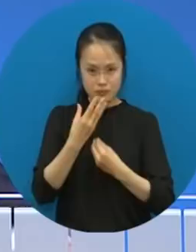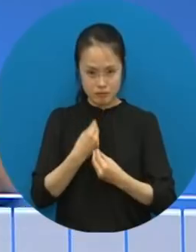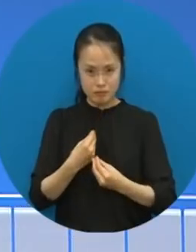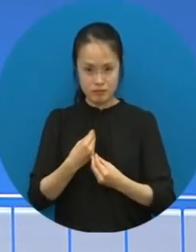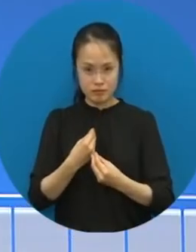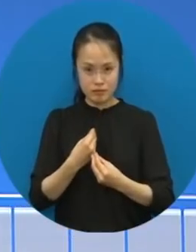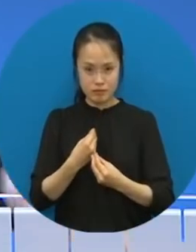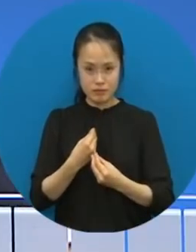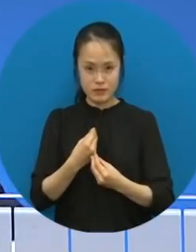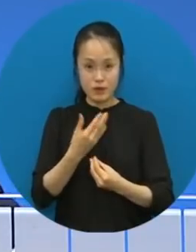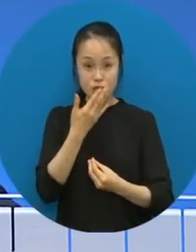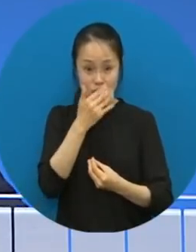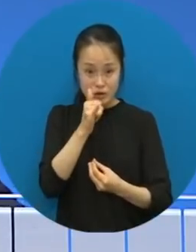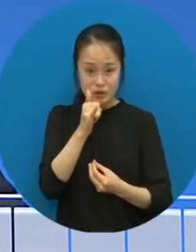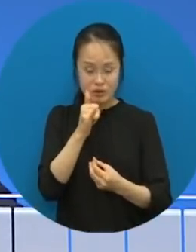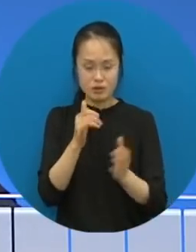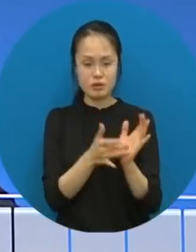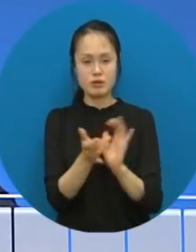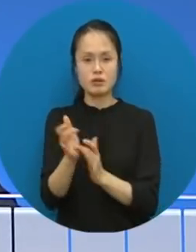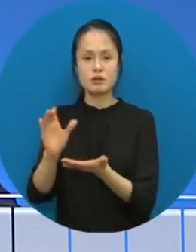예수를 날마다 죽이는 삶이 아니라